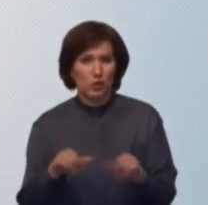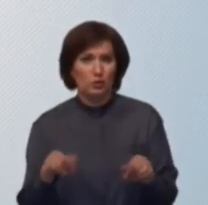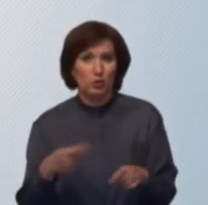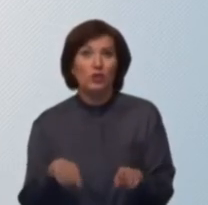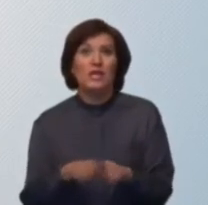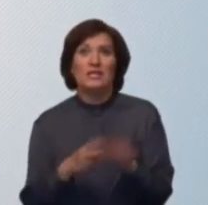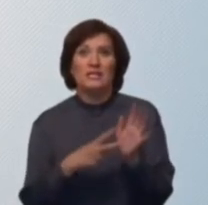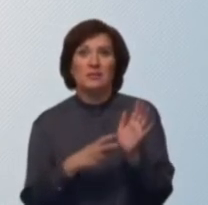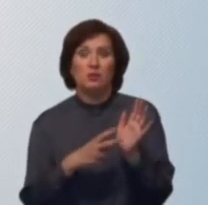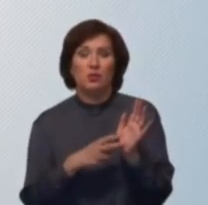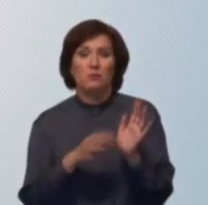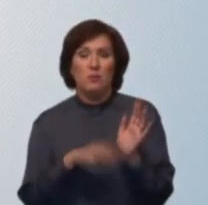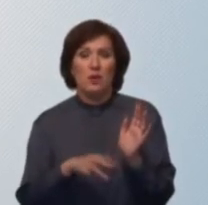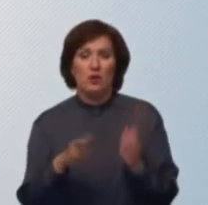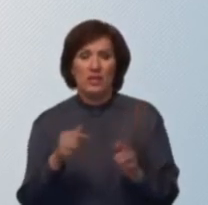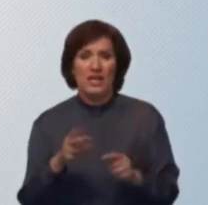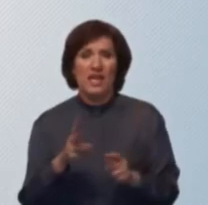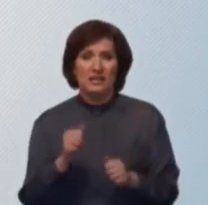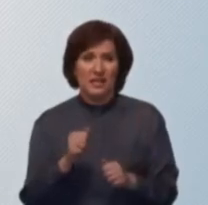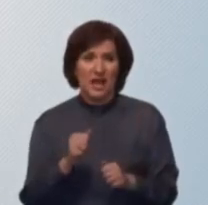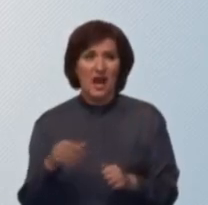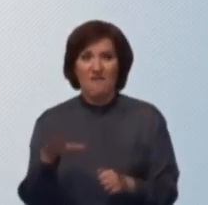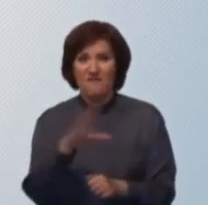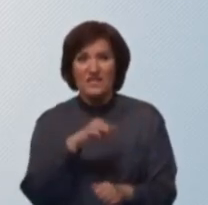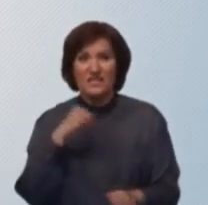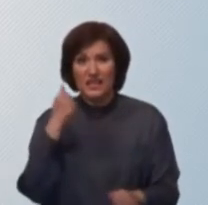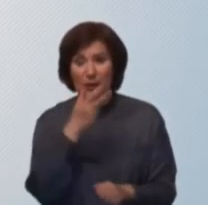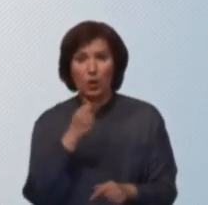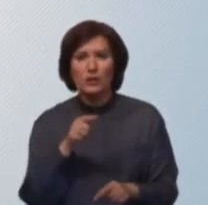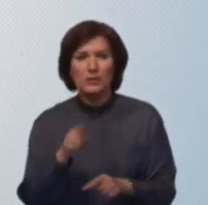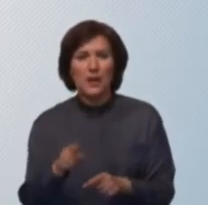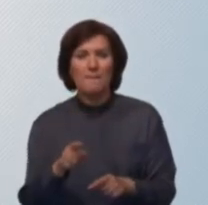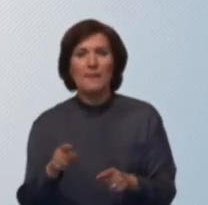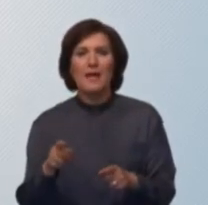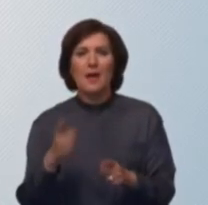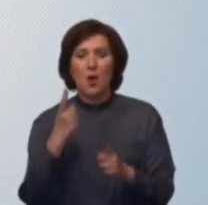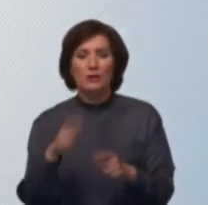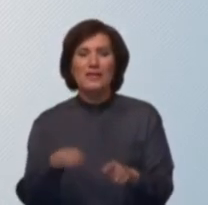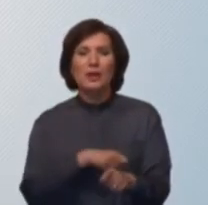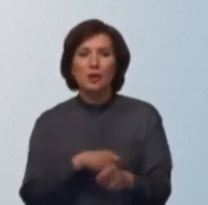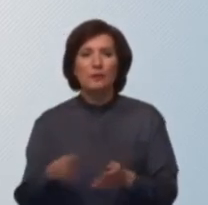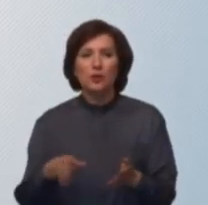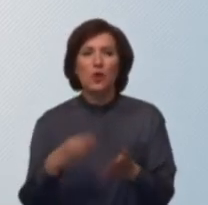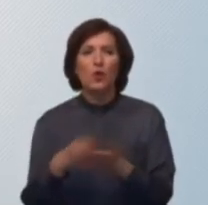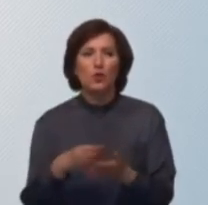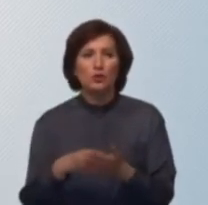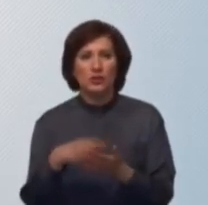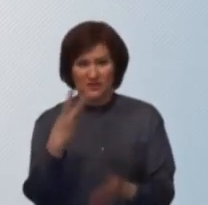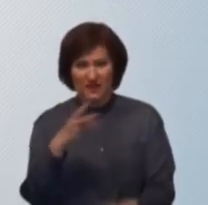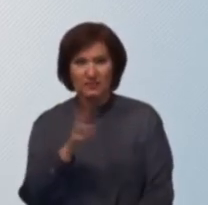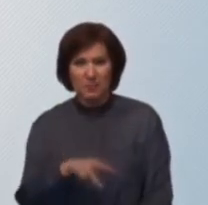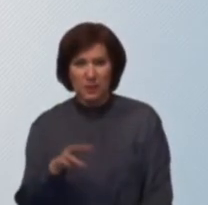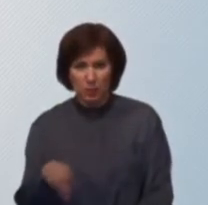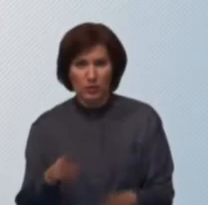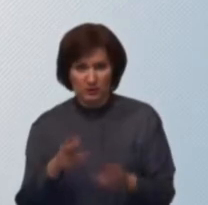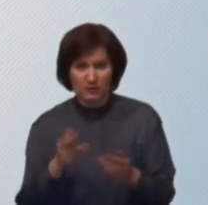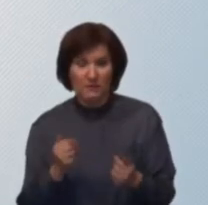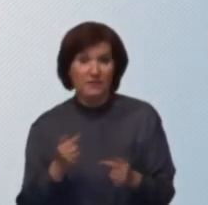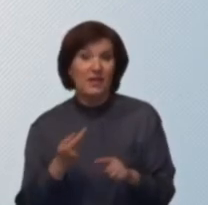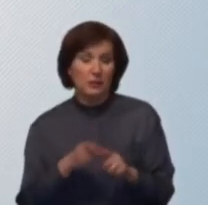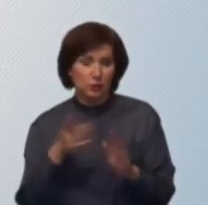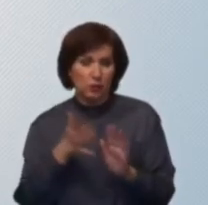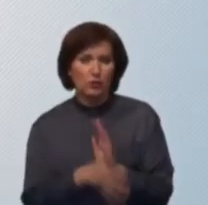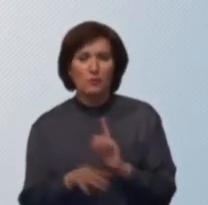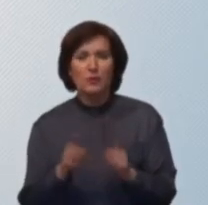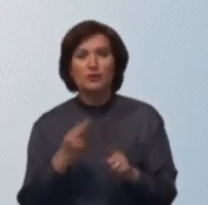таке 700 мільйонів гривень на весь рік, коли там кілометр дороги коштує, скільки зараз? 20 мільйонів і так далі. Тобто